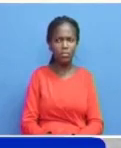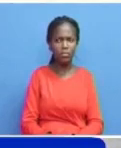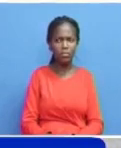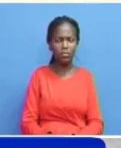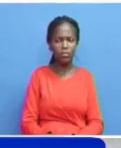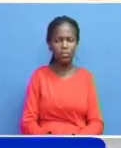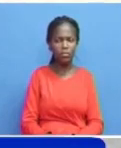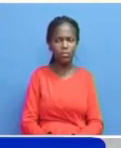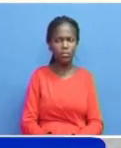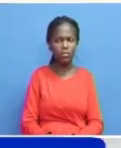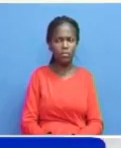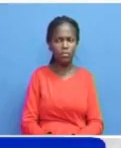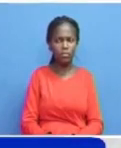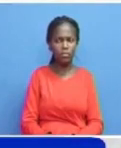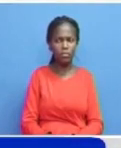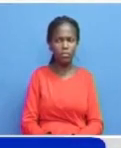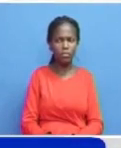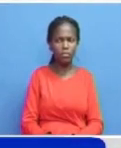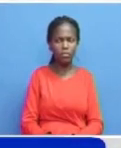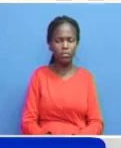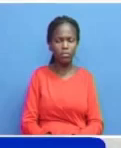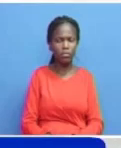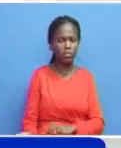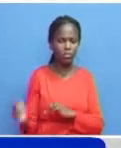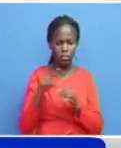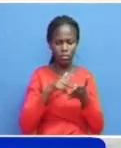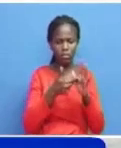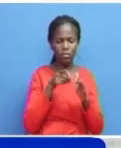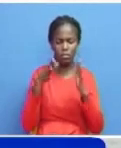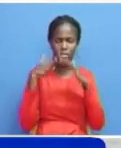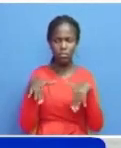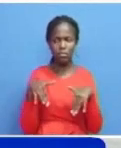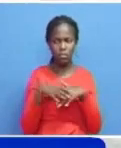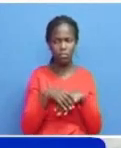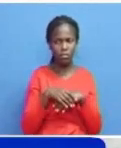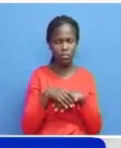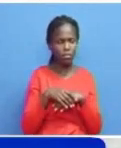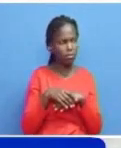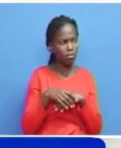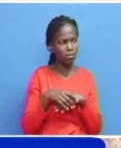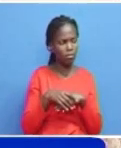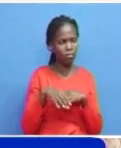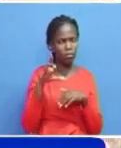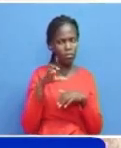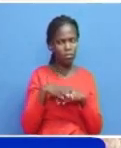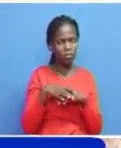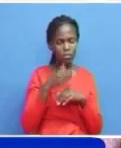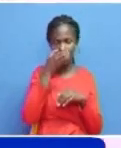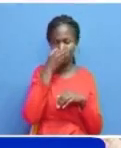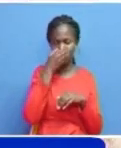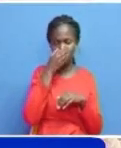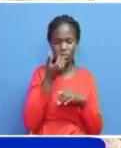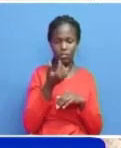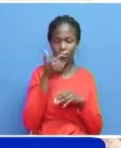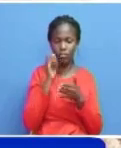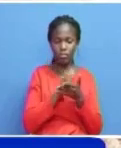Kuleta mradi huu, hizi nyumba siyo ghali, bei zake. Musumbi Ruto ne nino wake nwa